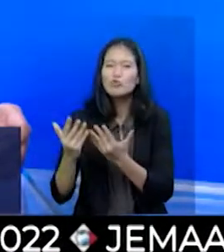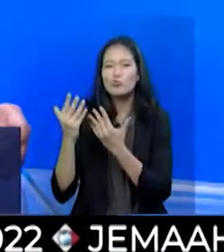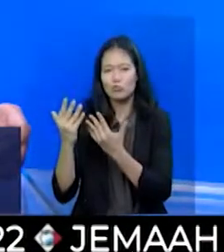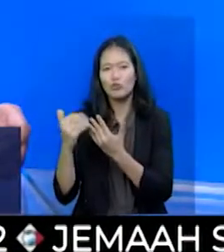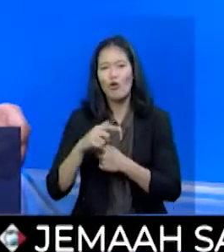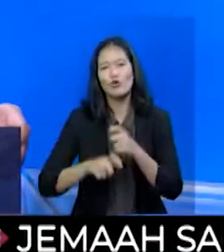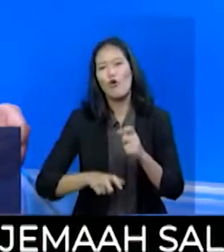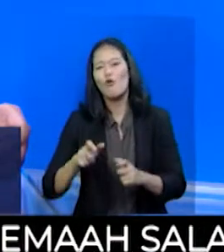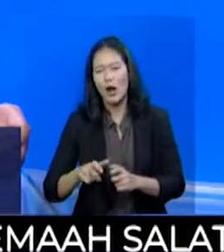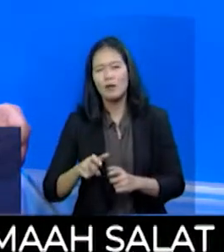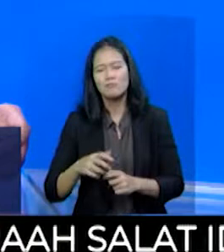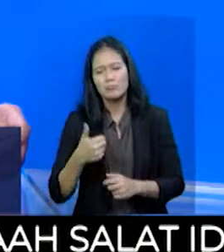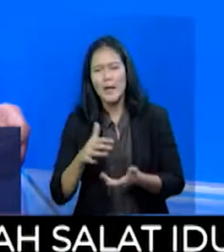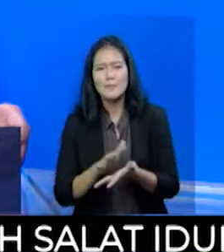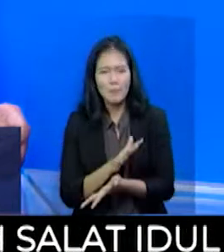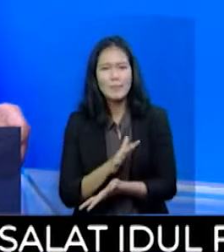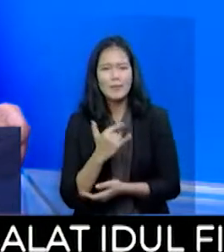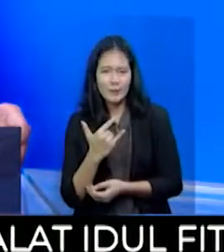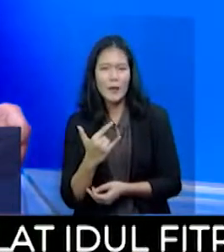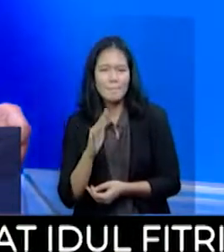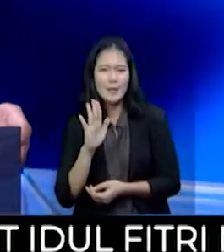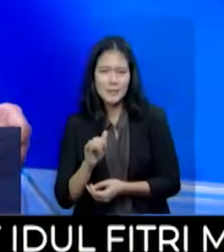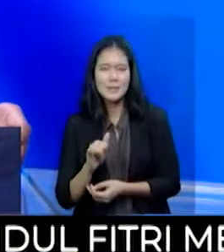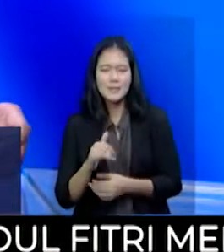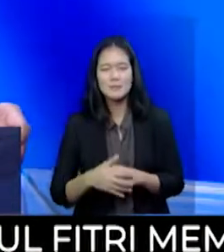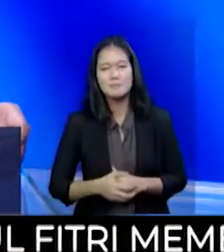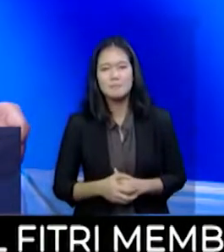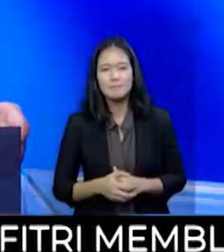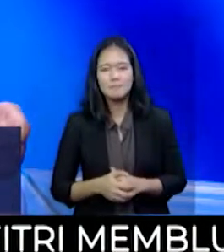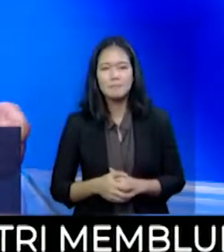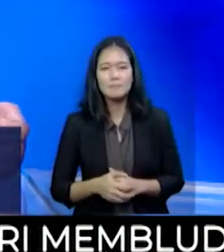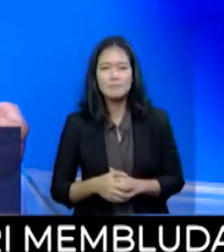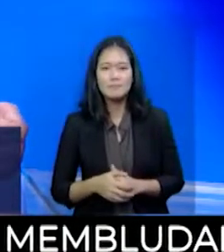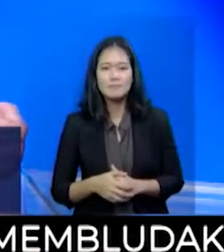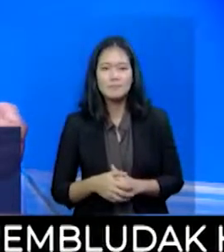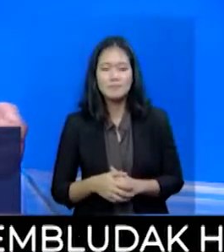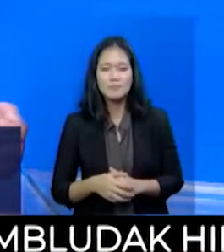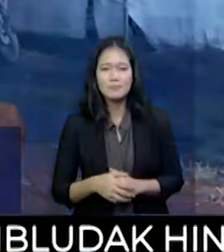oleh pengungsi lantaran masih harus merayakan Idul Fitri di tengah keprihatinan.